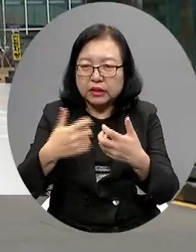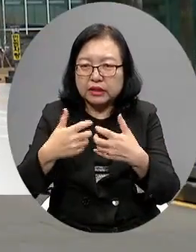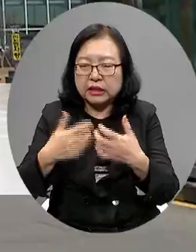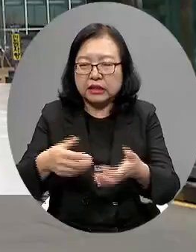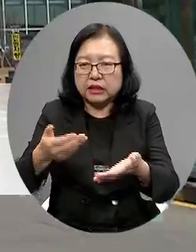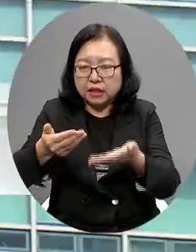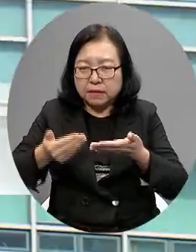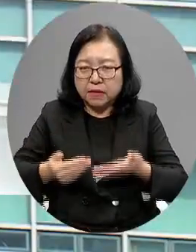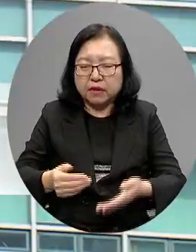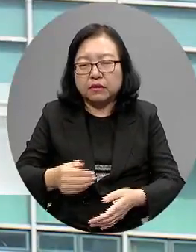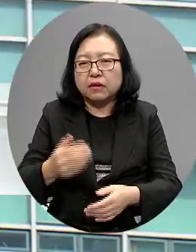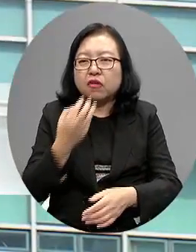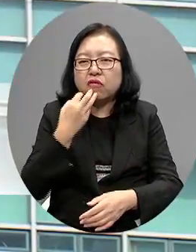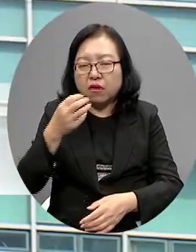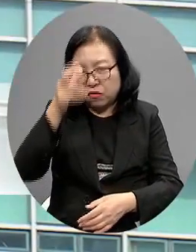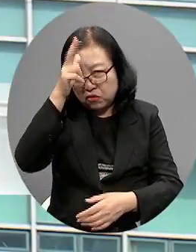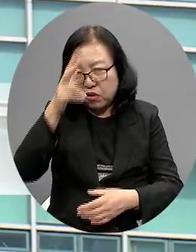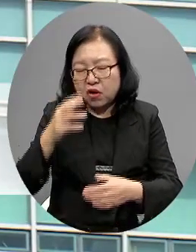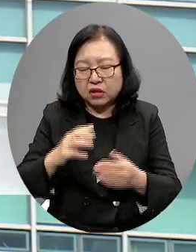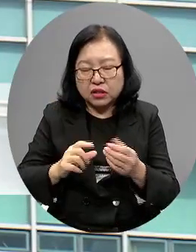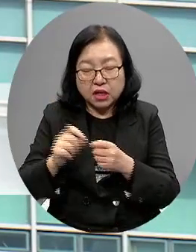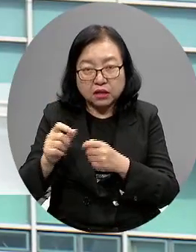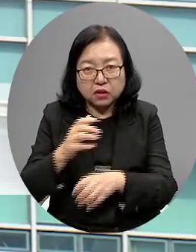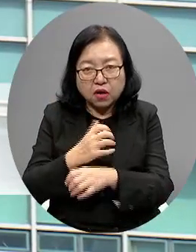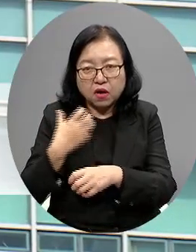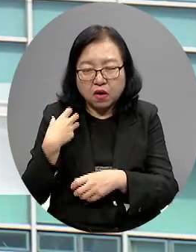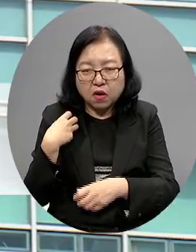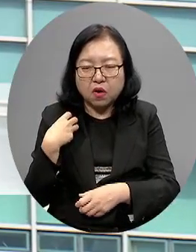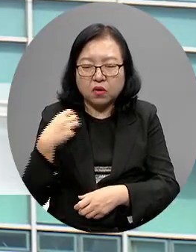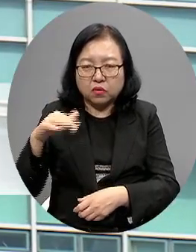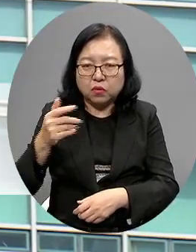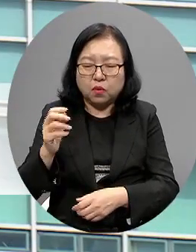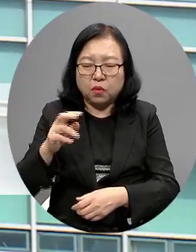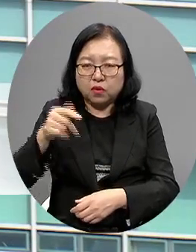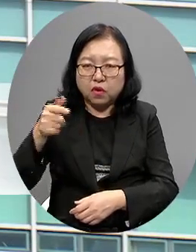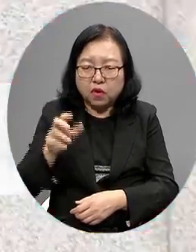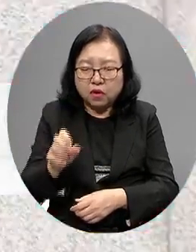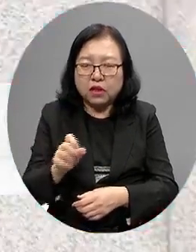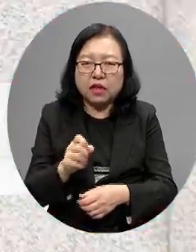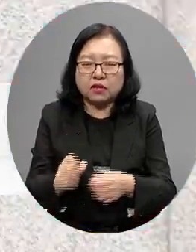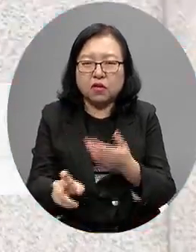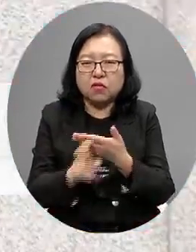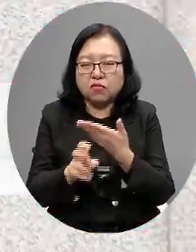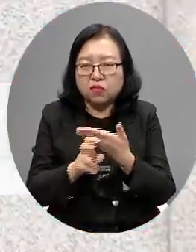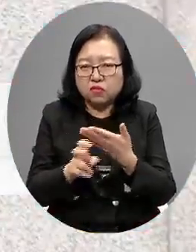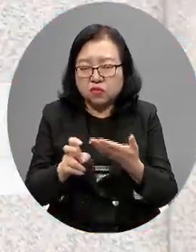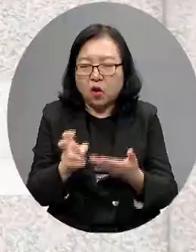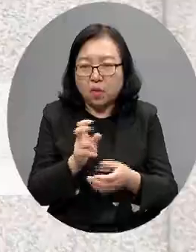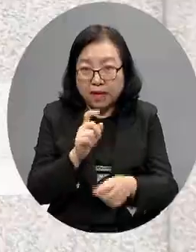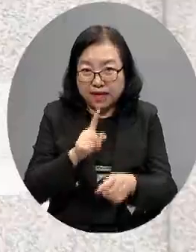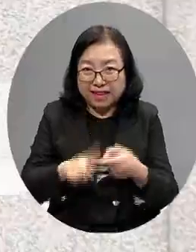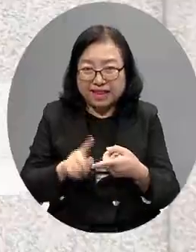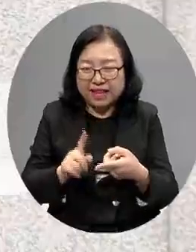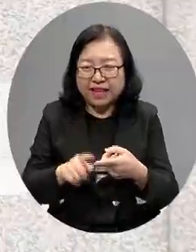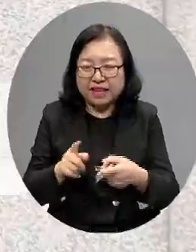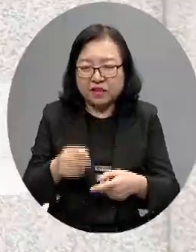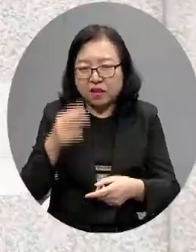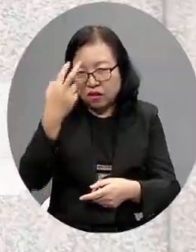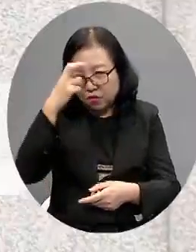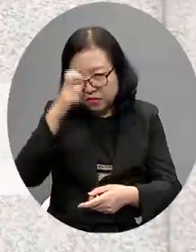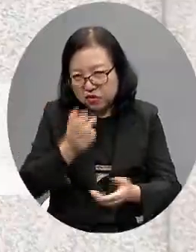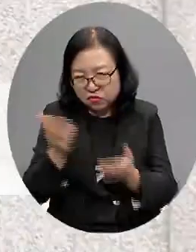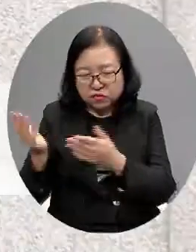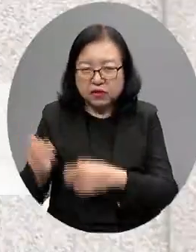소속 총경을 청탁 금지법 위반 혐의로 불구속 송치했습니다이 총경은 지난 2020 11년